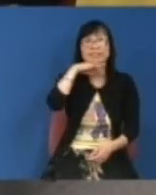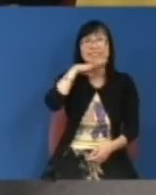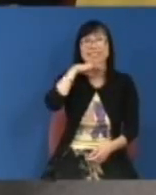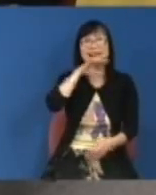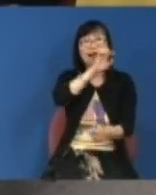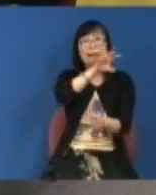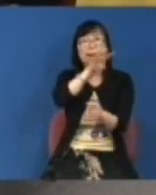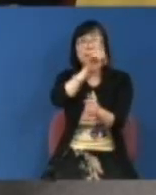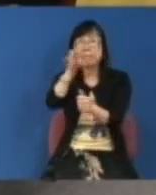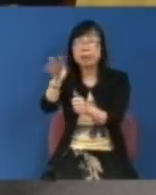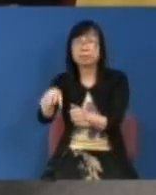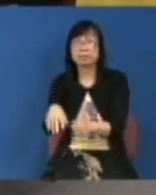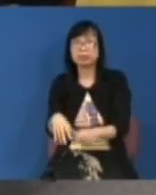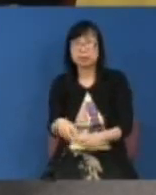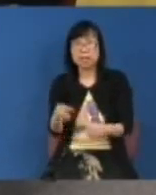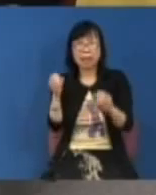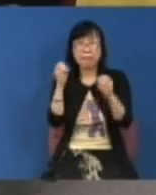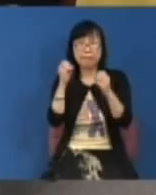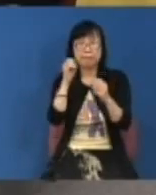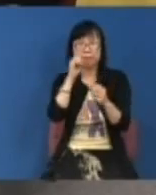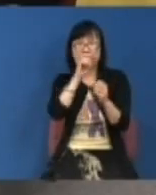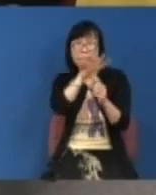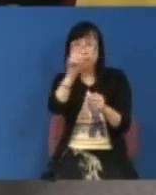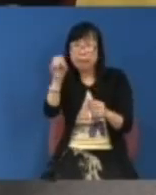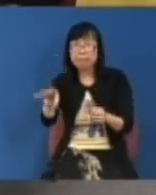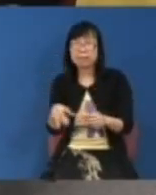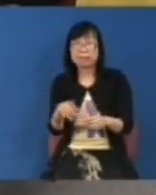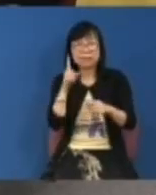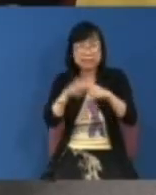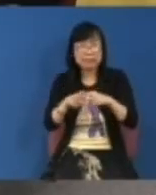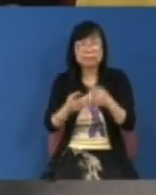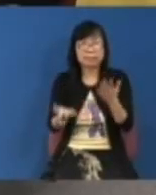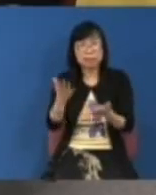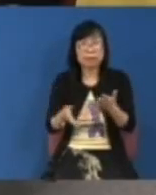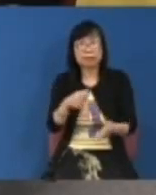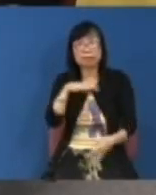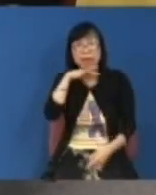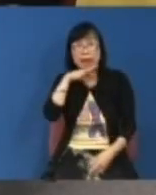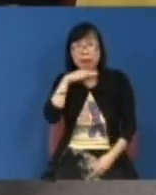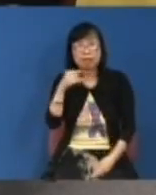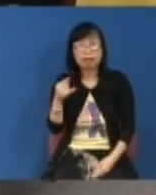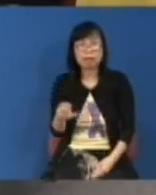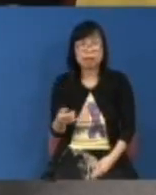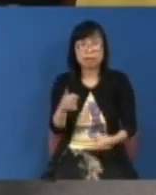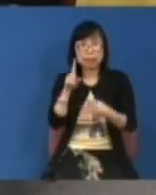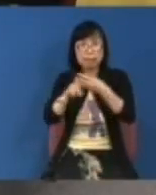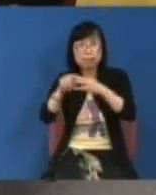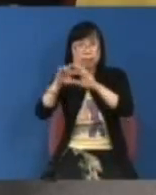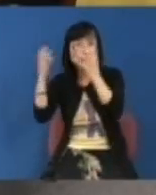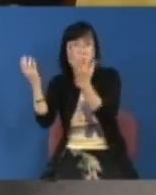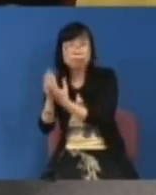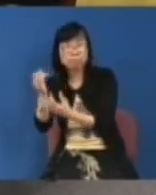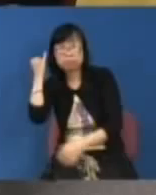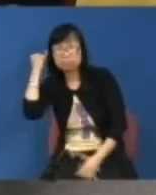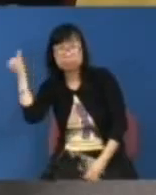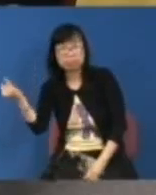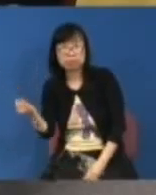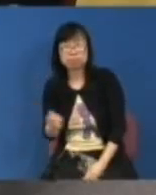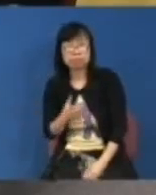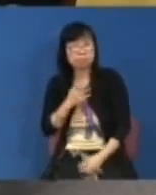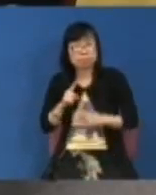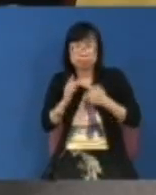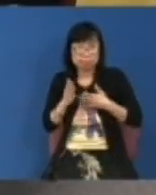咁到底而家個資訊真定假嘅咧？連民主派都唔敢講喎，而家，因為我衝擊完啊嘛， 踢